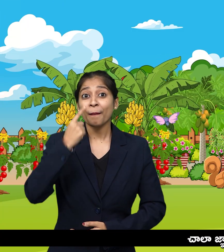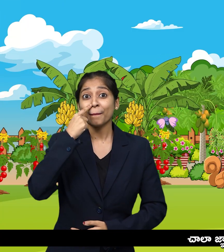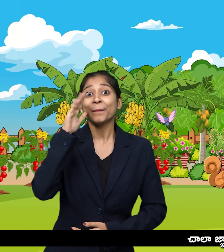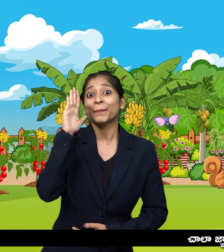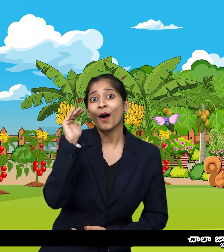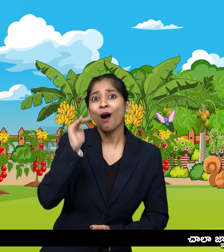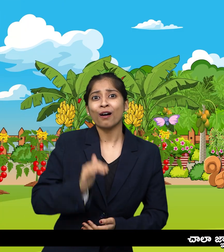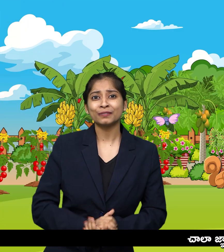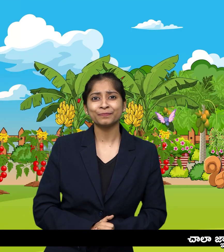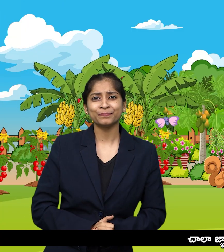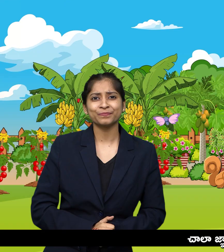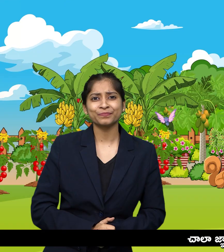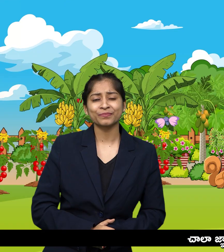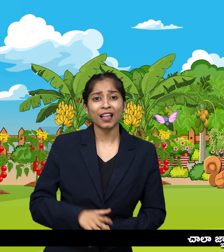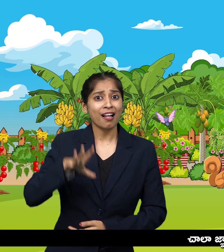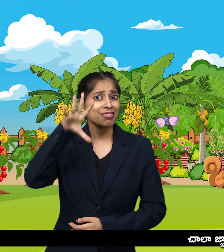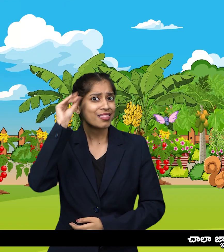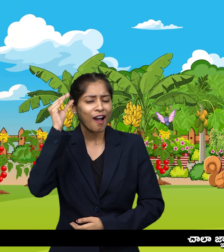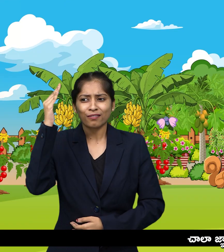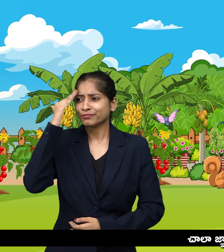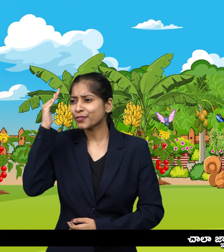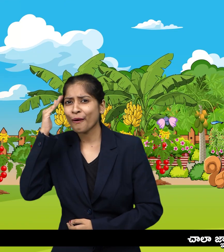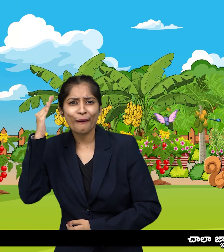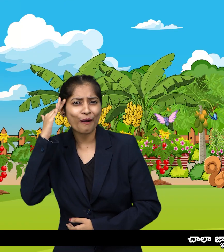చాలా జ్ఞానం సంపాదించాను.